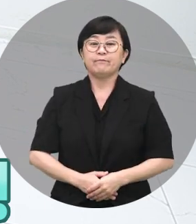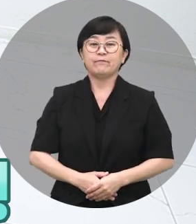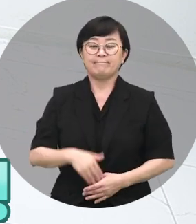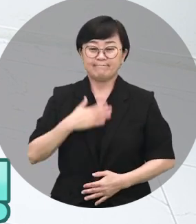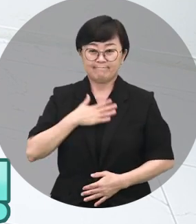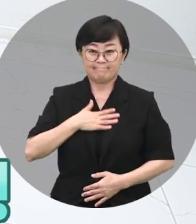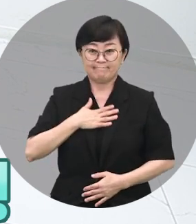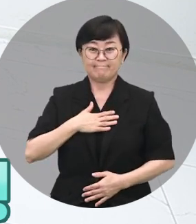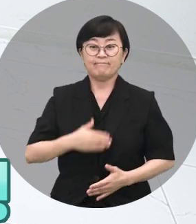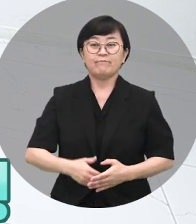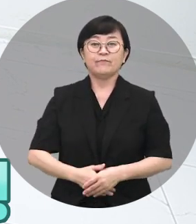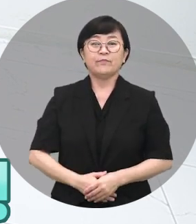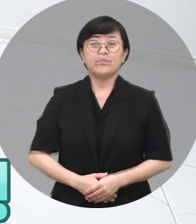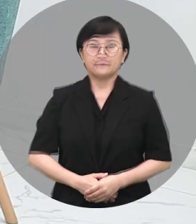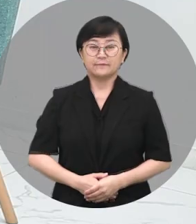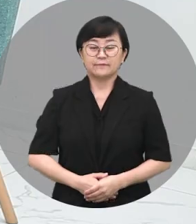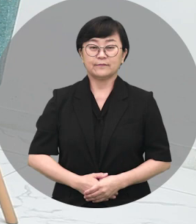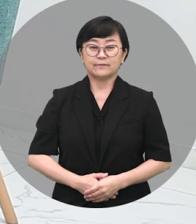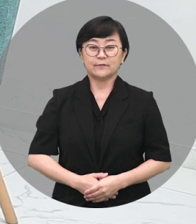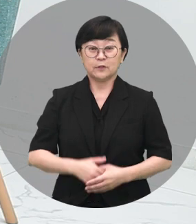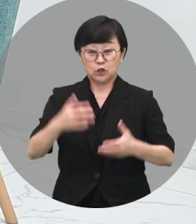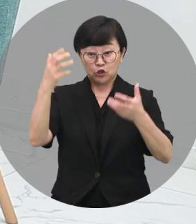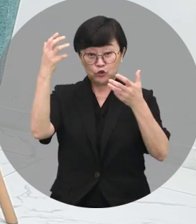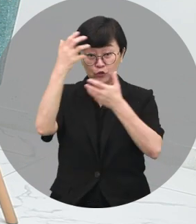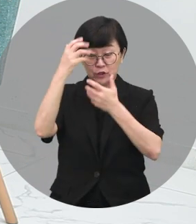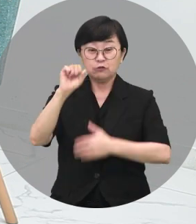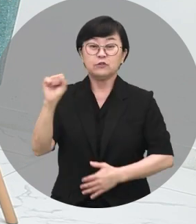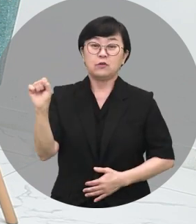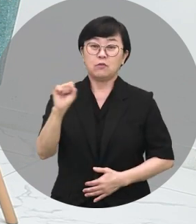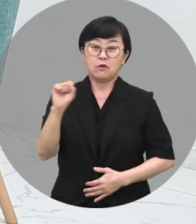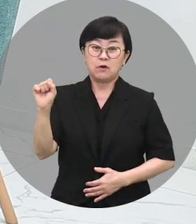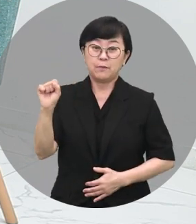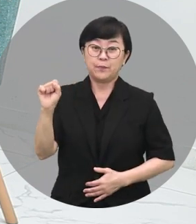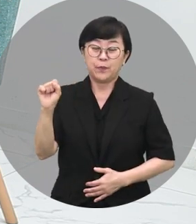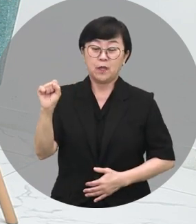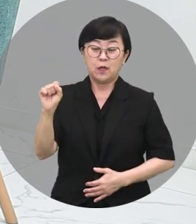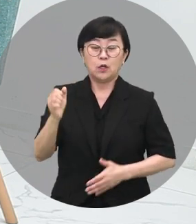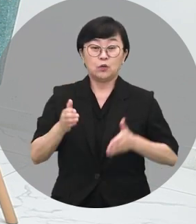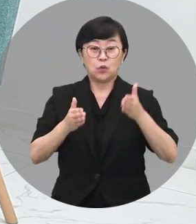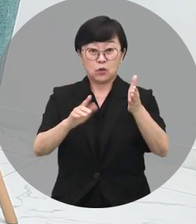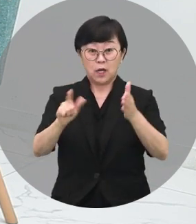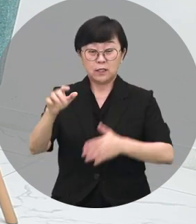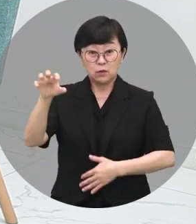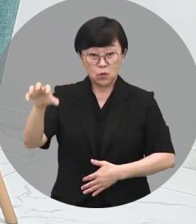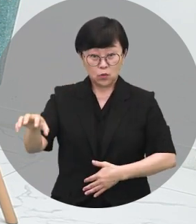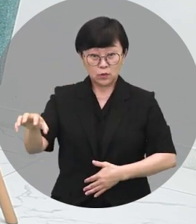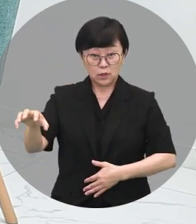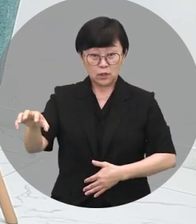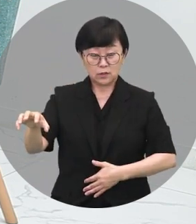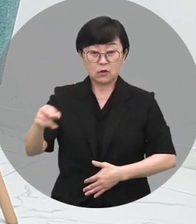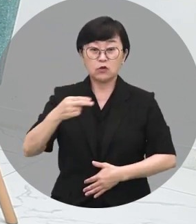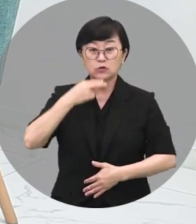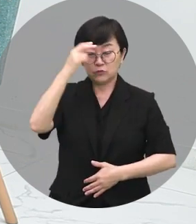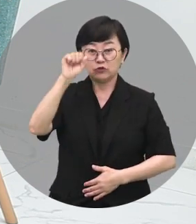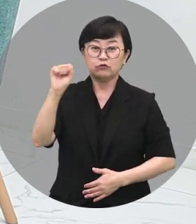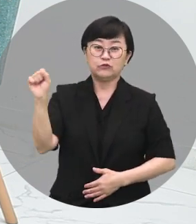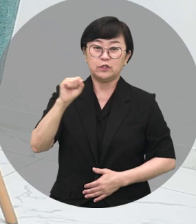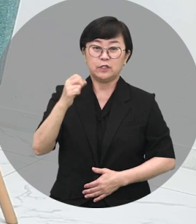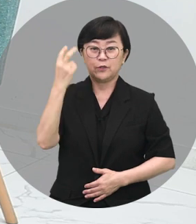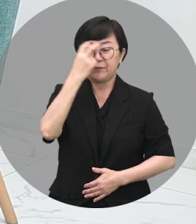네, 알겠습니다. 자, 이렇게 해서 숙취운전과 도로가 아닌 곳에서의 음주운전에